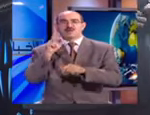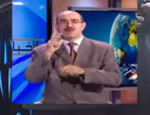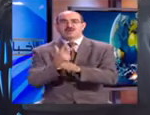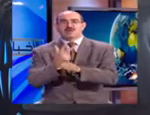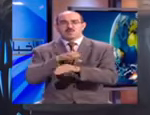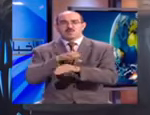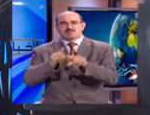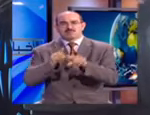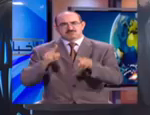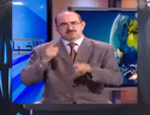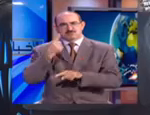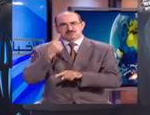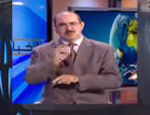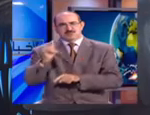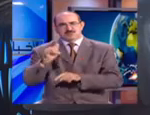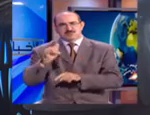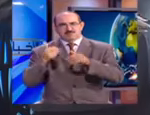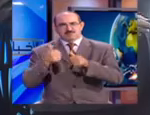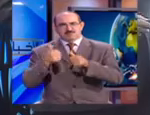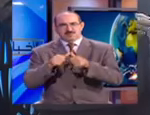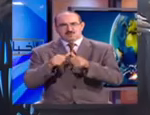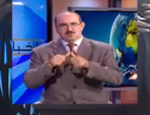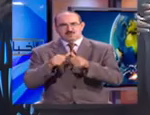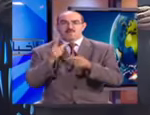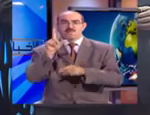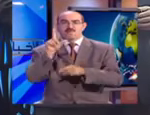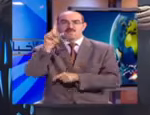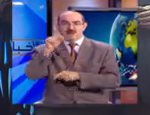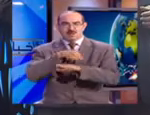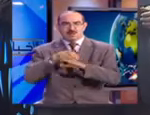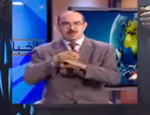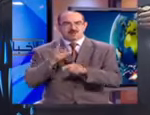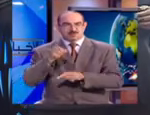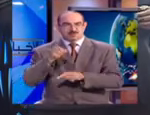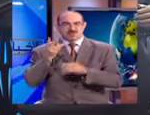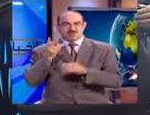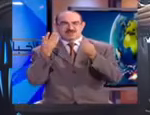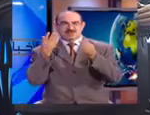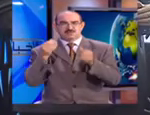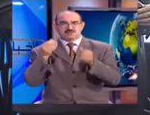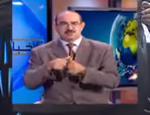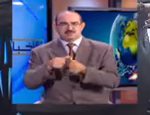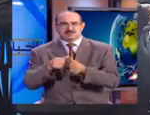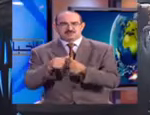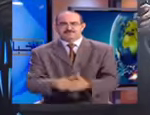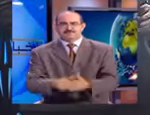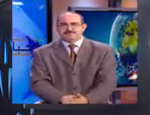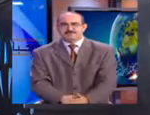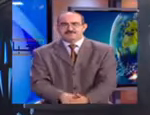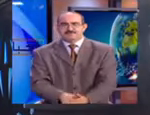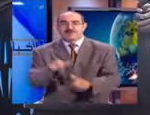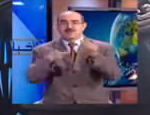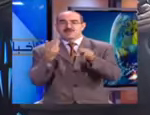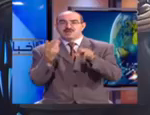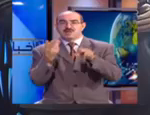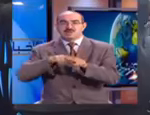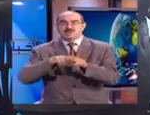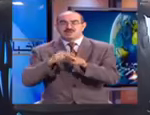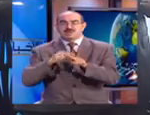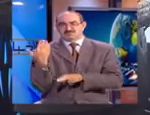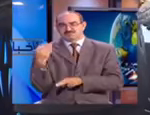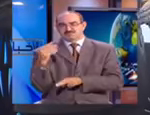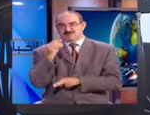ولاية سجلت ما بين حالة 9 حالات و 20 ولاية سجلت 10 حالات فما فوق. فيما يخص الوفيات التي سجلت خلال